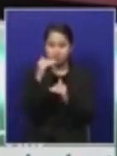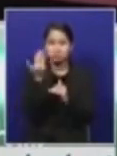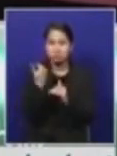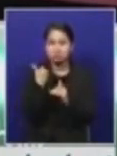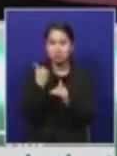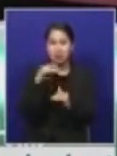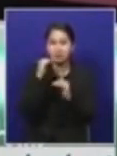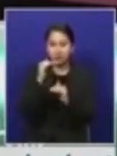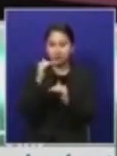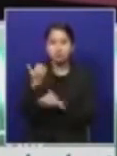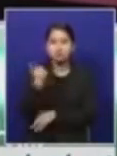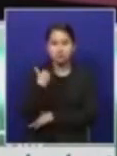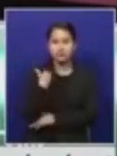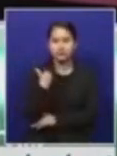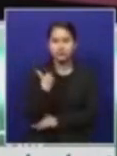อยู่ในลืมของ